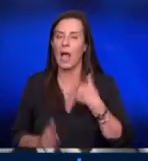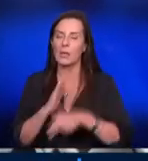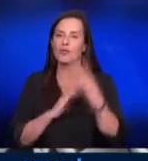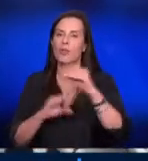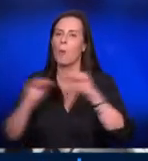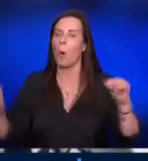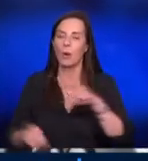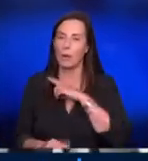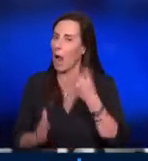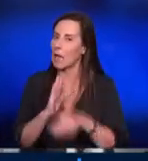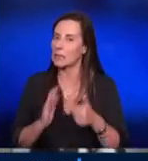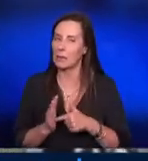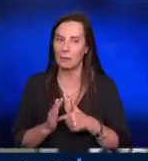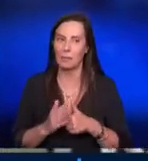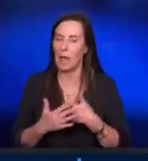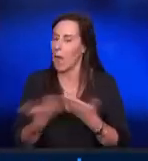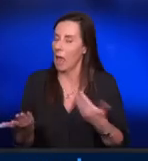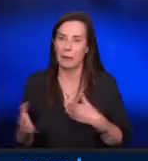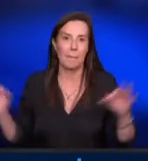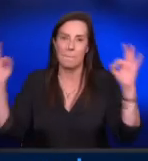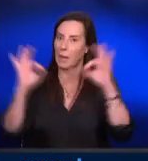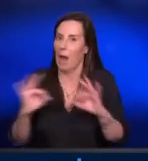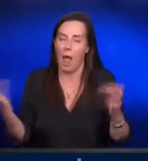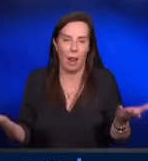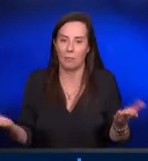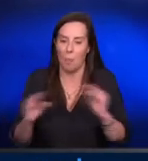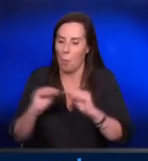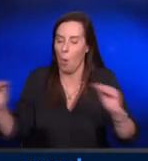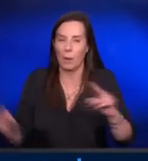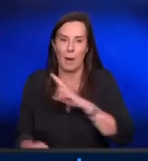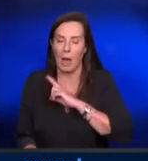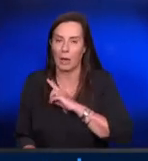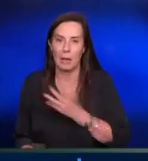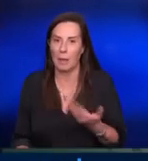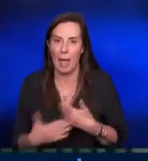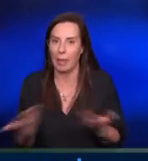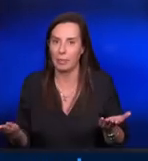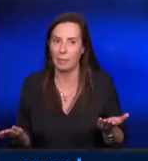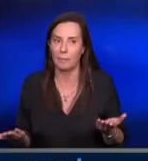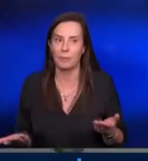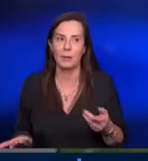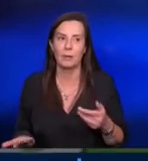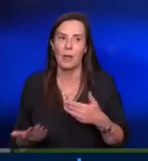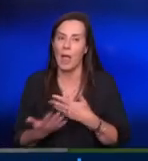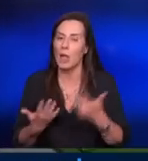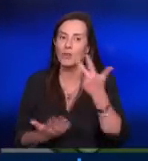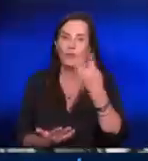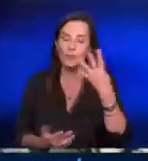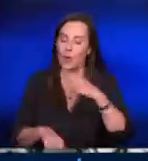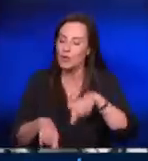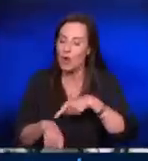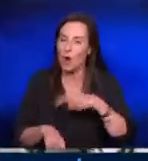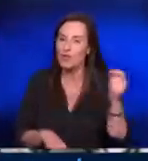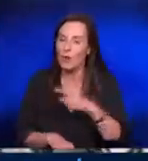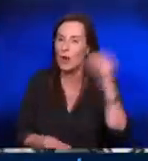מורות לאנגלית, כלומר אין אצלנו בכלל מורים לאנגלית בבית הספר. זה אומר שאין 34 שעות